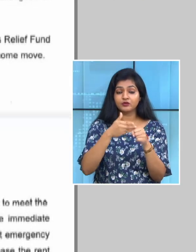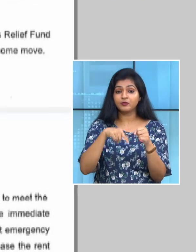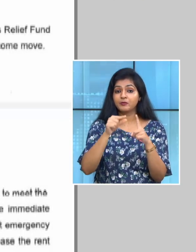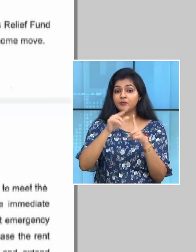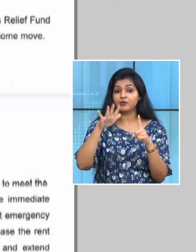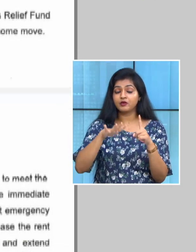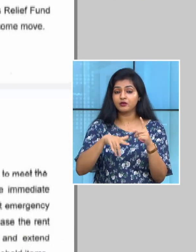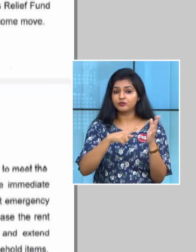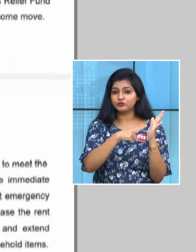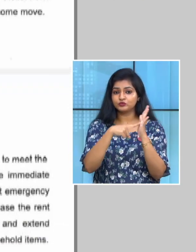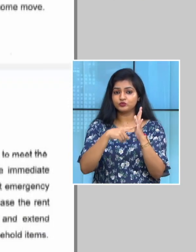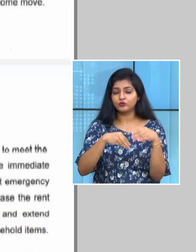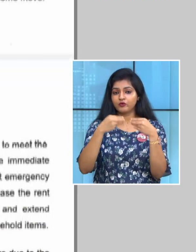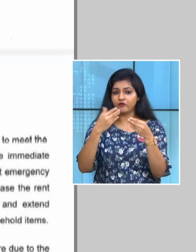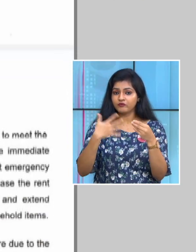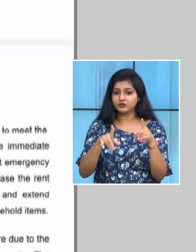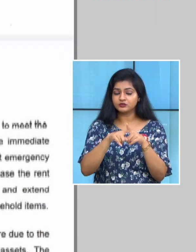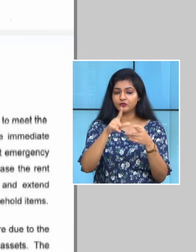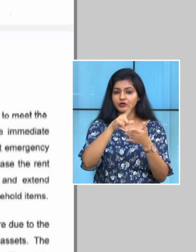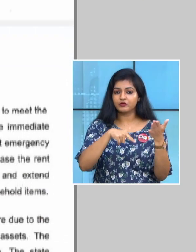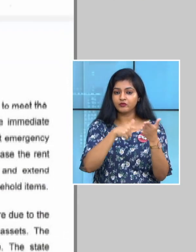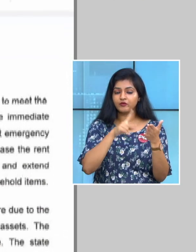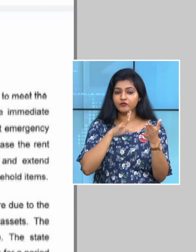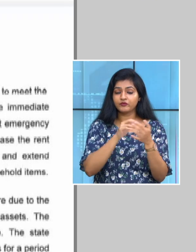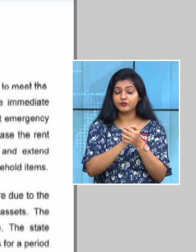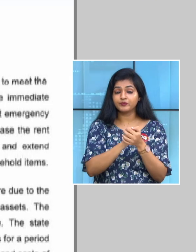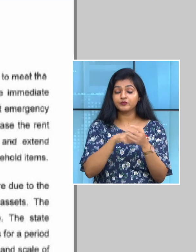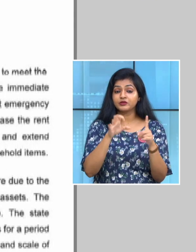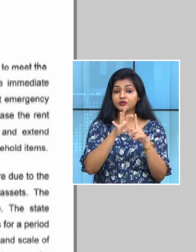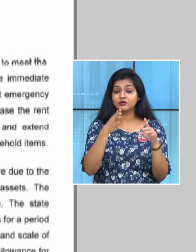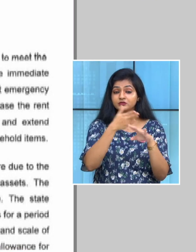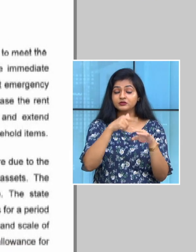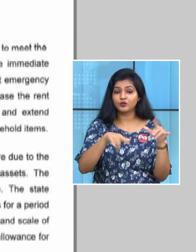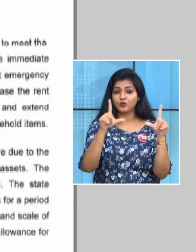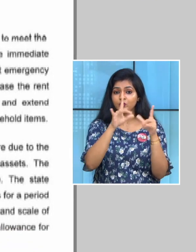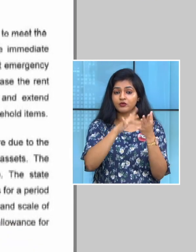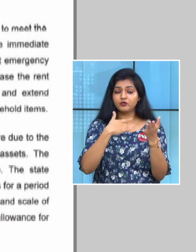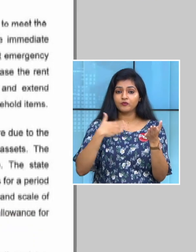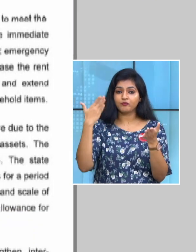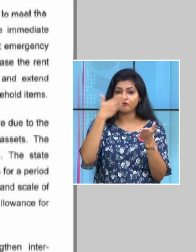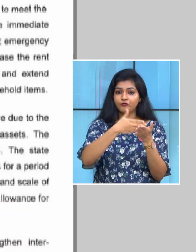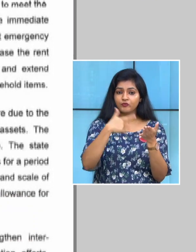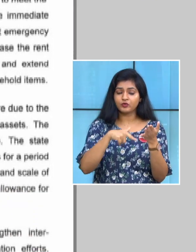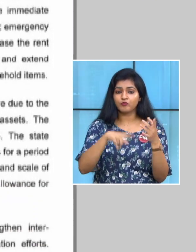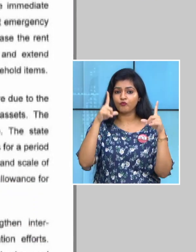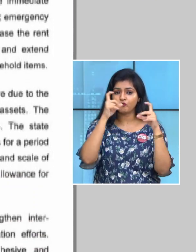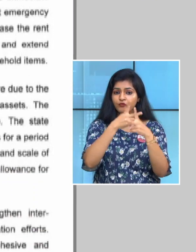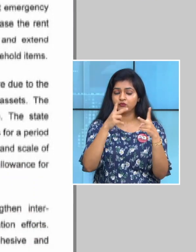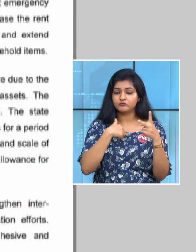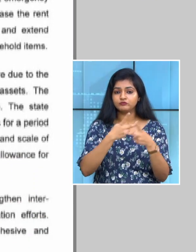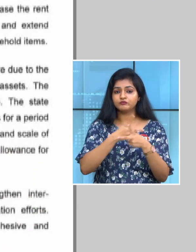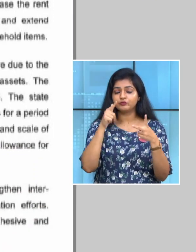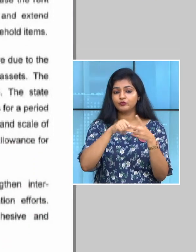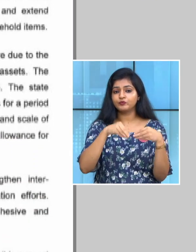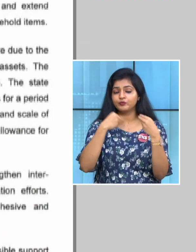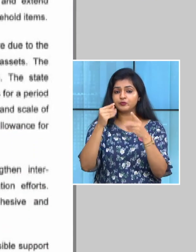പാർലമെന്റിന്റെ ശ്രദ്ധയിൽ കൊണ്ടുവന്നു എന്നുള്ള കാര്യവും ഈ കത്തിൽ പറയുന്നുണ്ട്. ഞാൻ ഈ ദുരന്ത മേഖലയിലെല്ലാം സന്ദർശിച്ച ചിത്രം പാർലമെന്റിൽ അവതരിപ്പിച്ചു എന്നുള്ളത് മറ്റൊരു